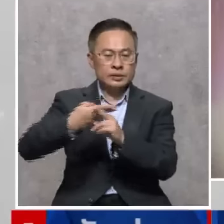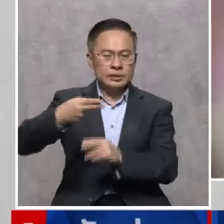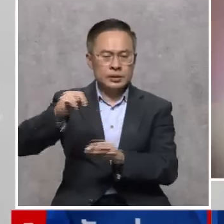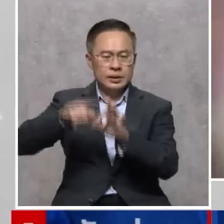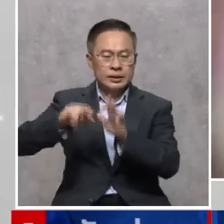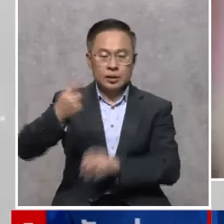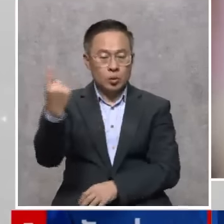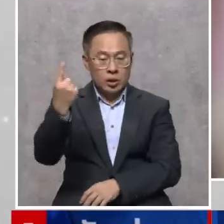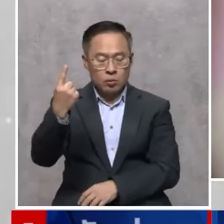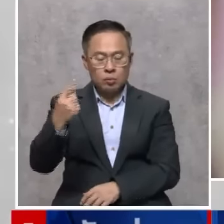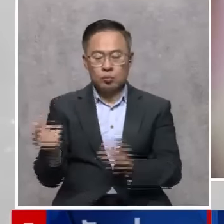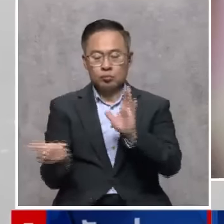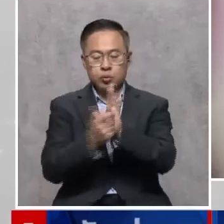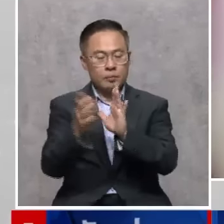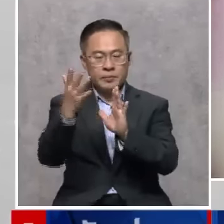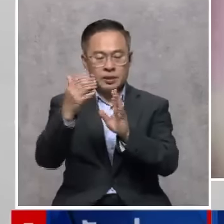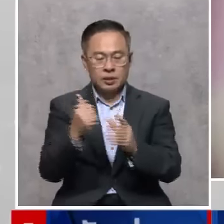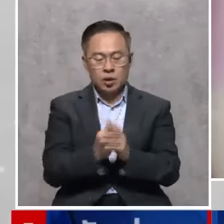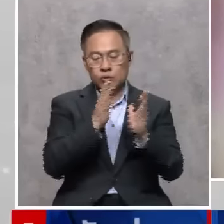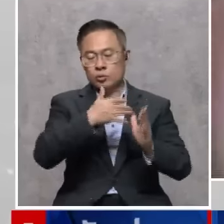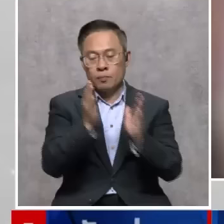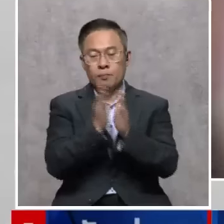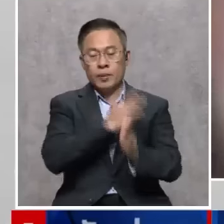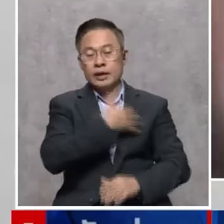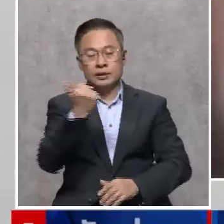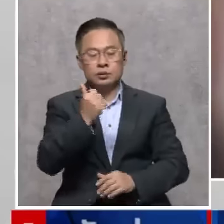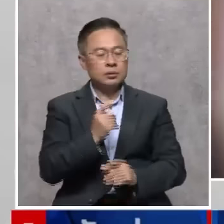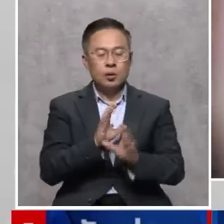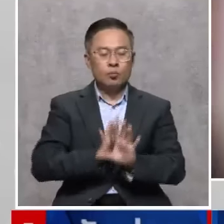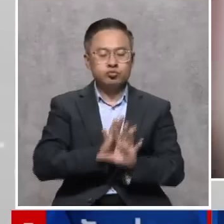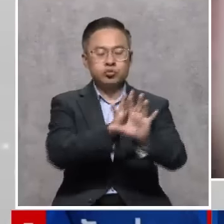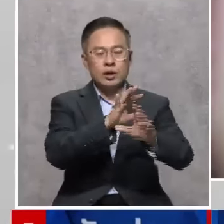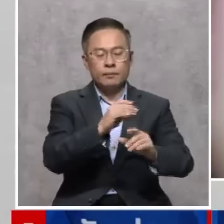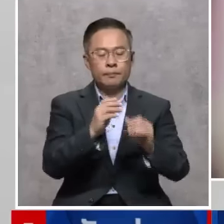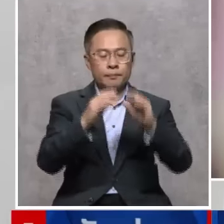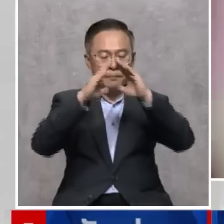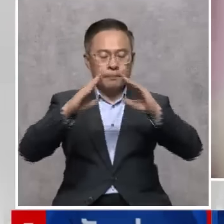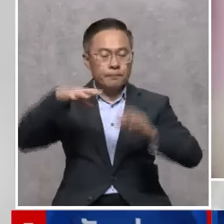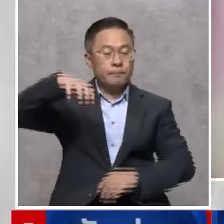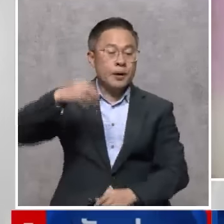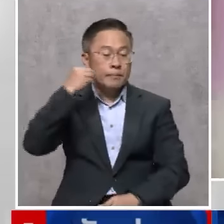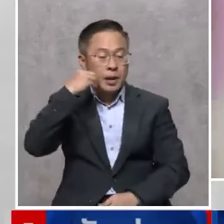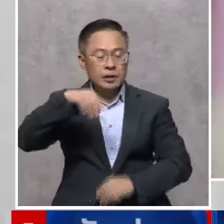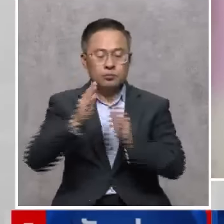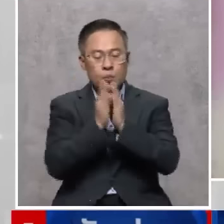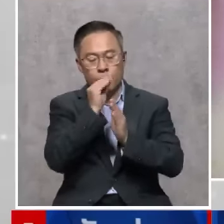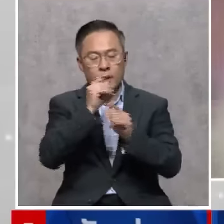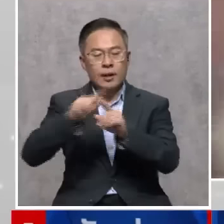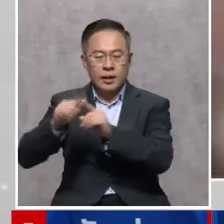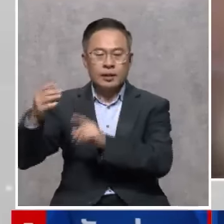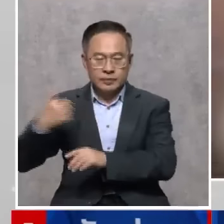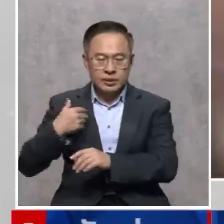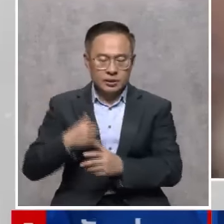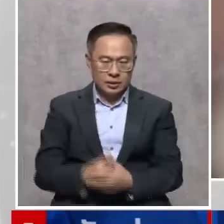ค่ะ คือหมาตัวนี้ก็พระอีกรูปหนึ่งดูแล แล้วก็ มีการทำร้าย แต่ได้สอบถามพระ